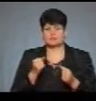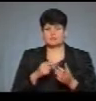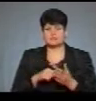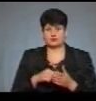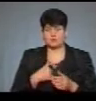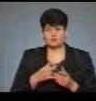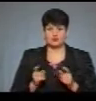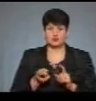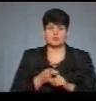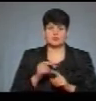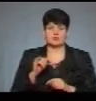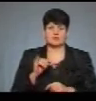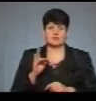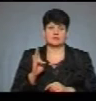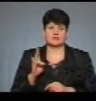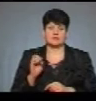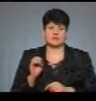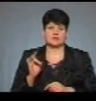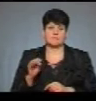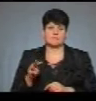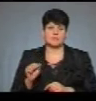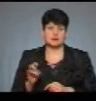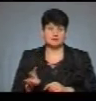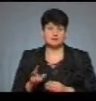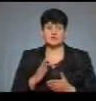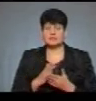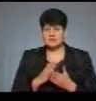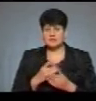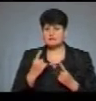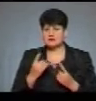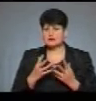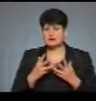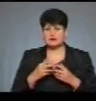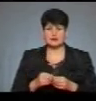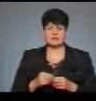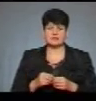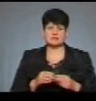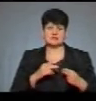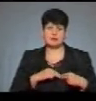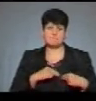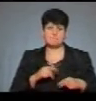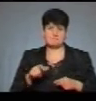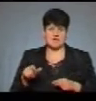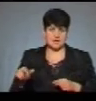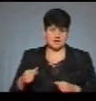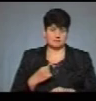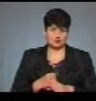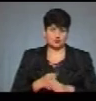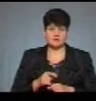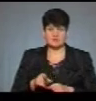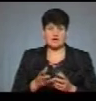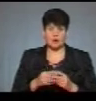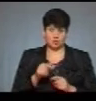року до нас долучився Інкерман. Тому є велика кількість пул партнерів, з якими ми спрацюємо, і за рахунок